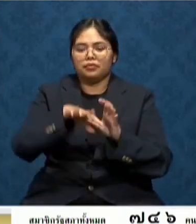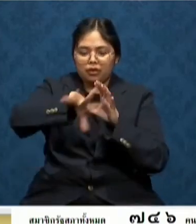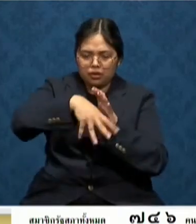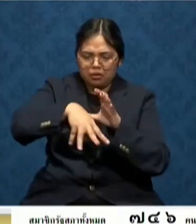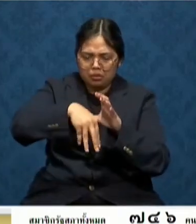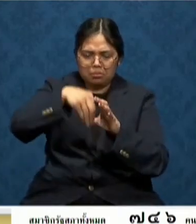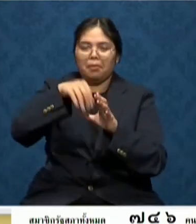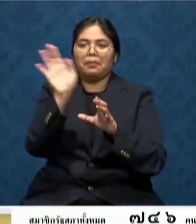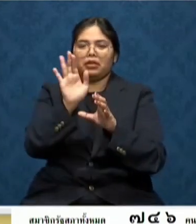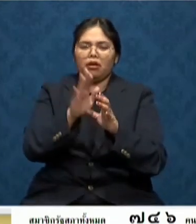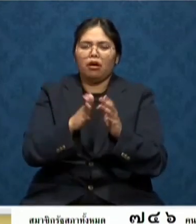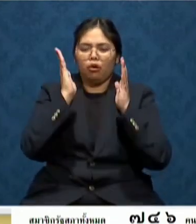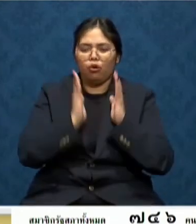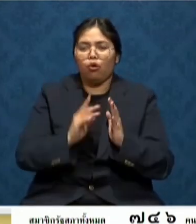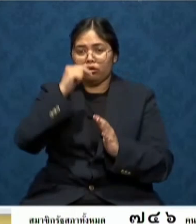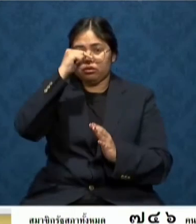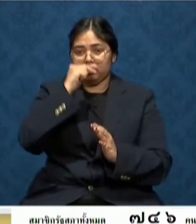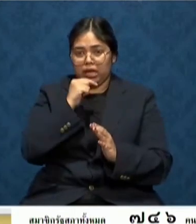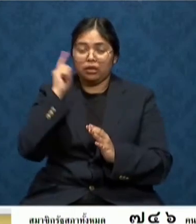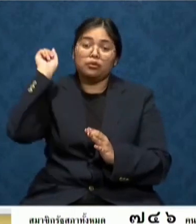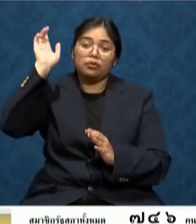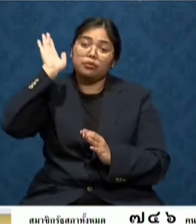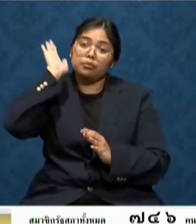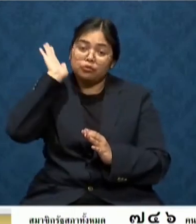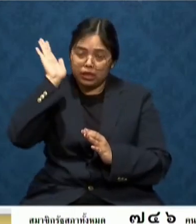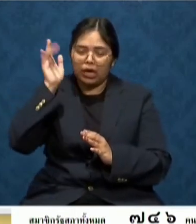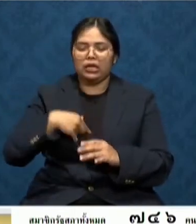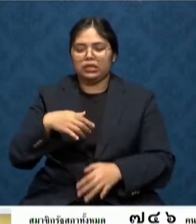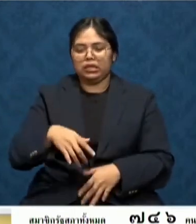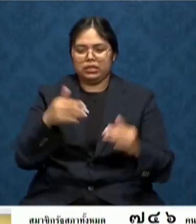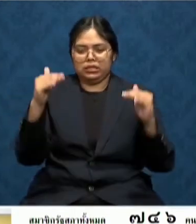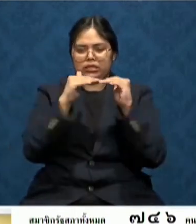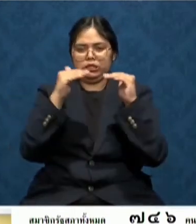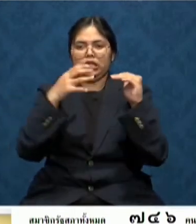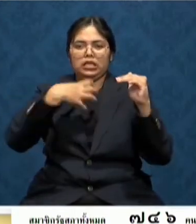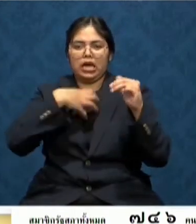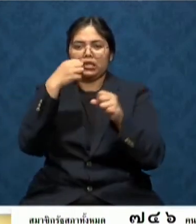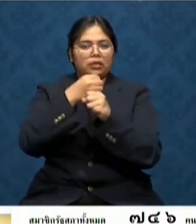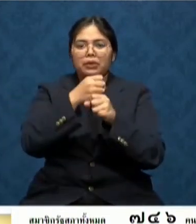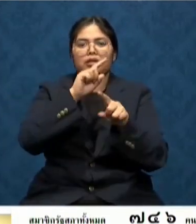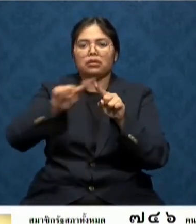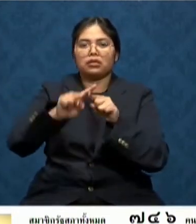ย ทุกคนมีสิธในการเลือกประกอบอาชีพอย่างสมศักษีโ